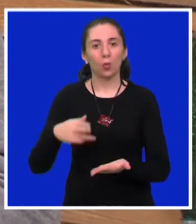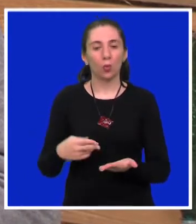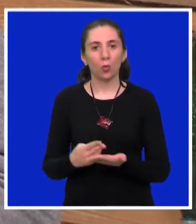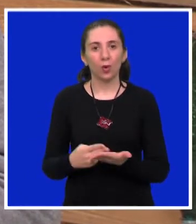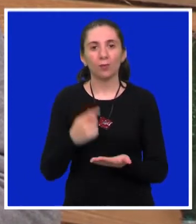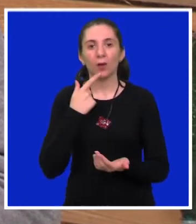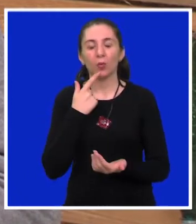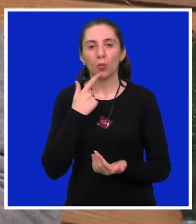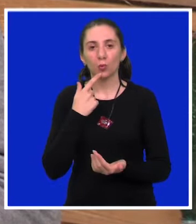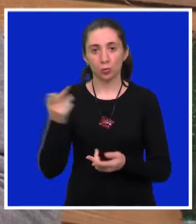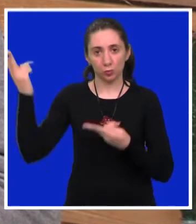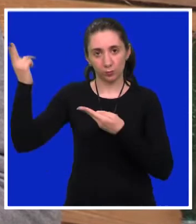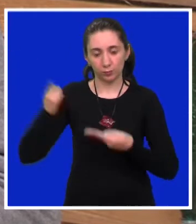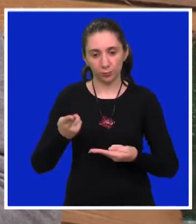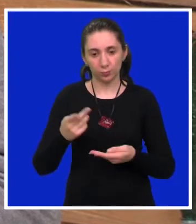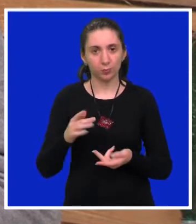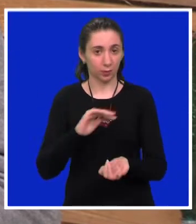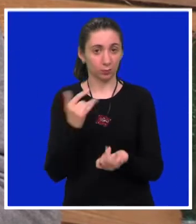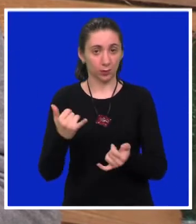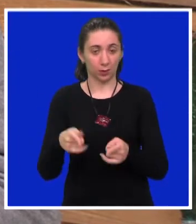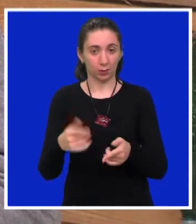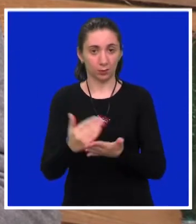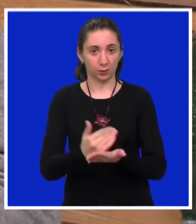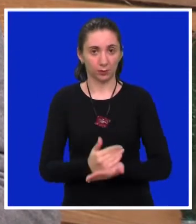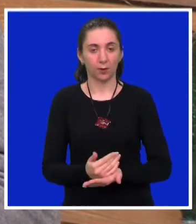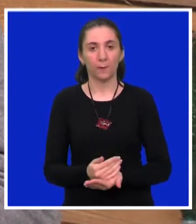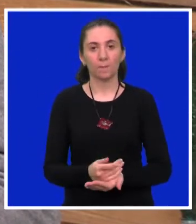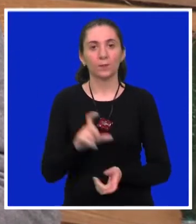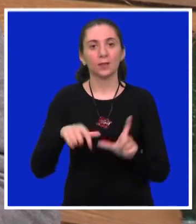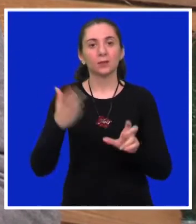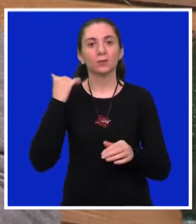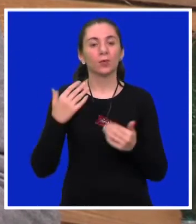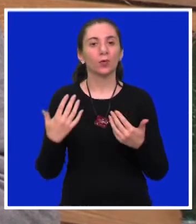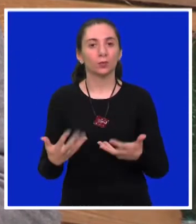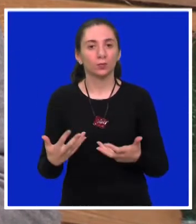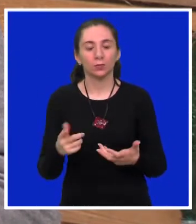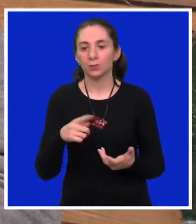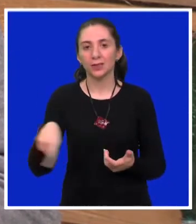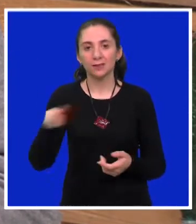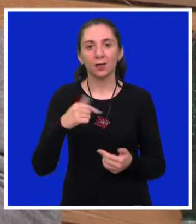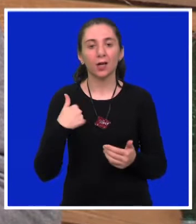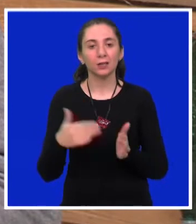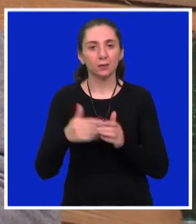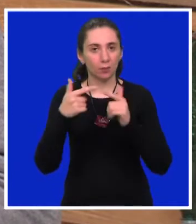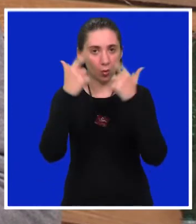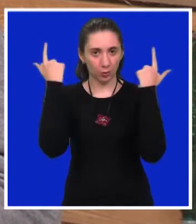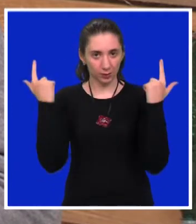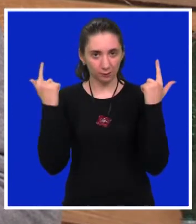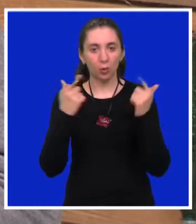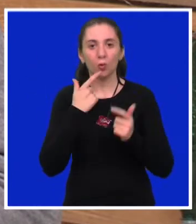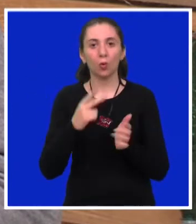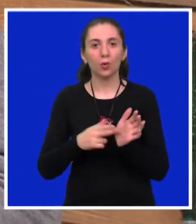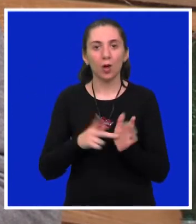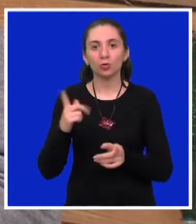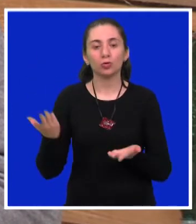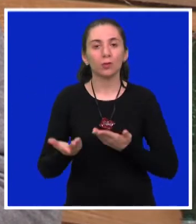su u međuvremenu došle i stupile na snagu. Cilj je bio vrlo jednostavan, sve nas osvijestiti na